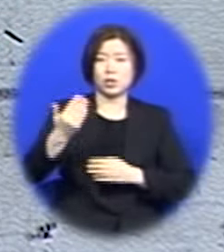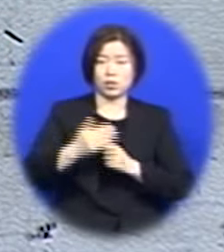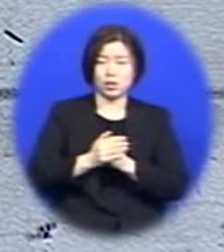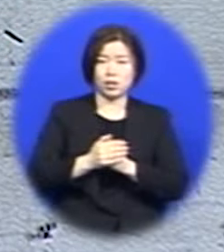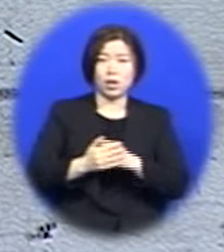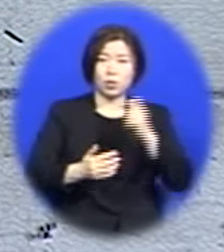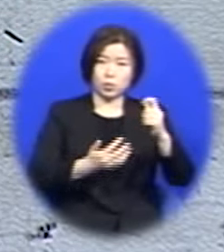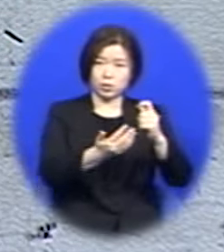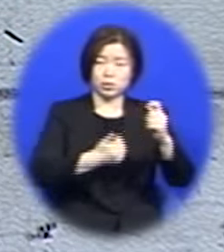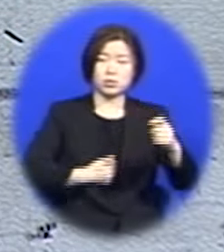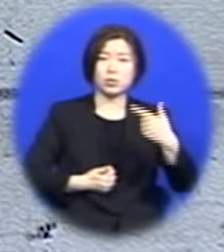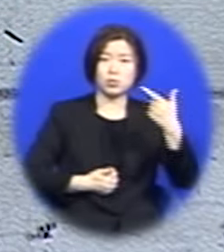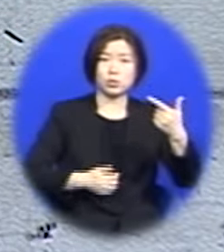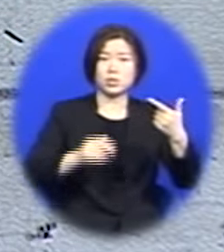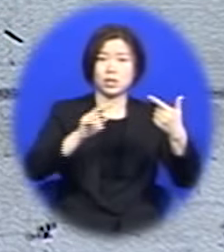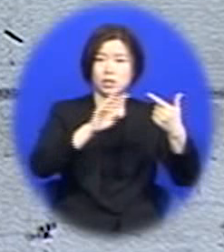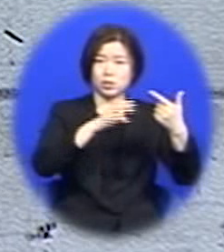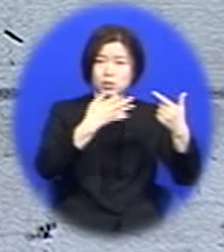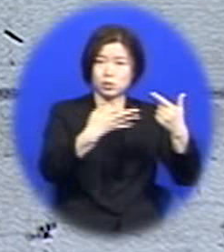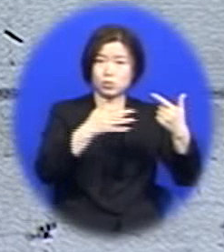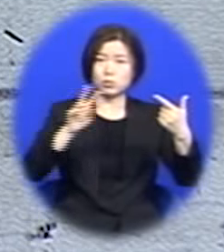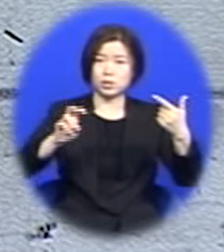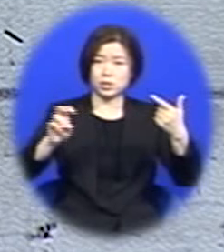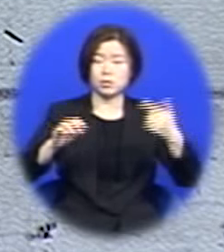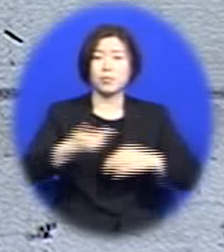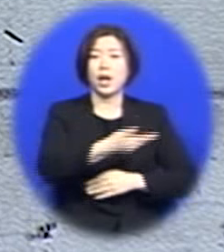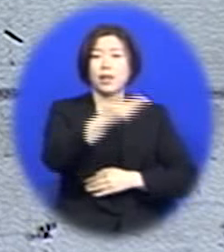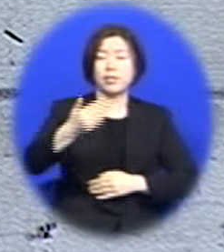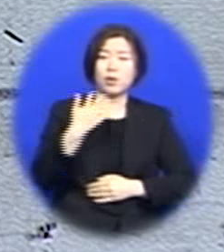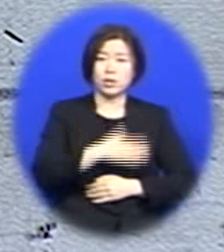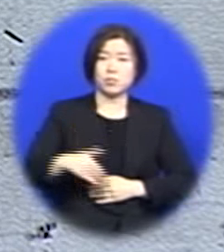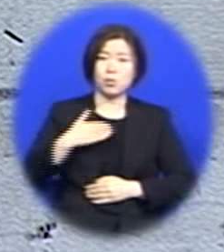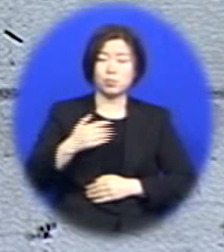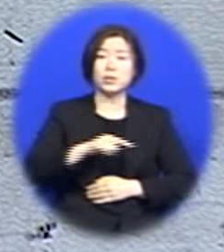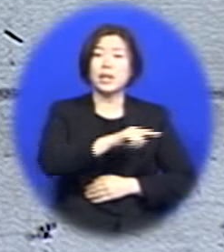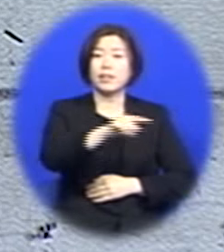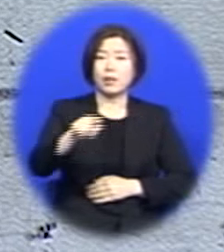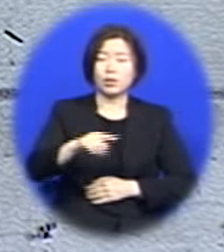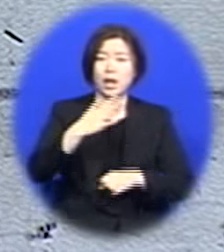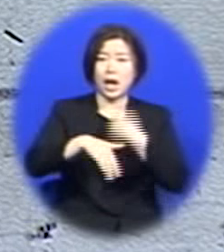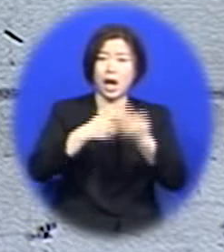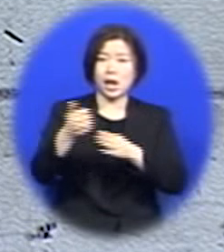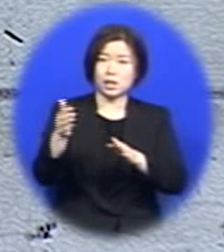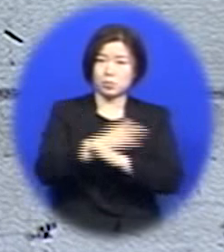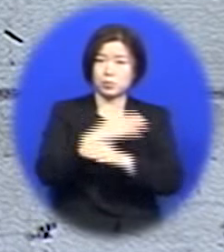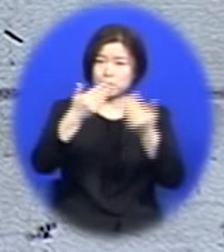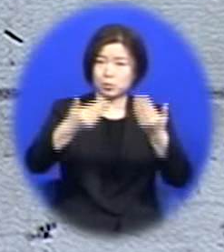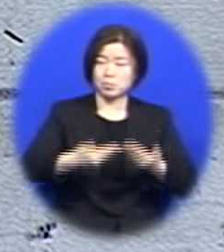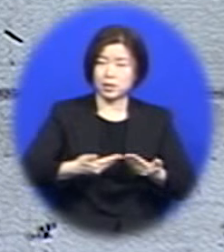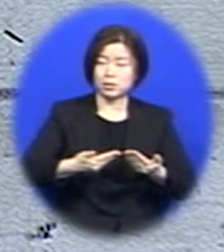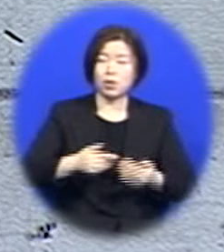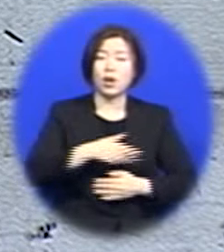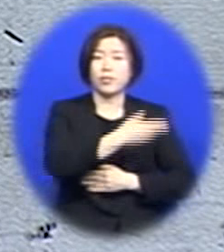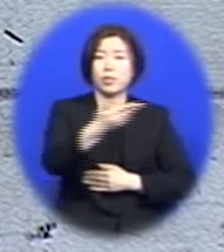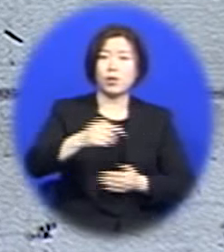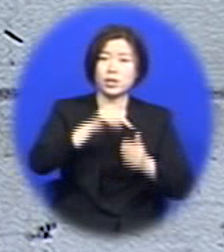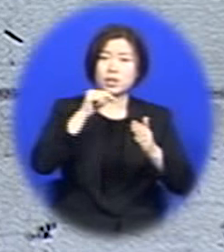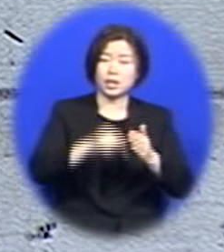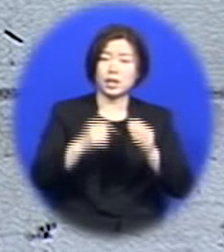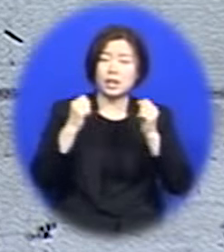고린도전서 6장 19절 20절에 너희 몸은 너희가 하나님께로부터 받은 바 너희 가운데